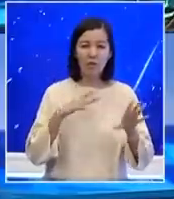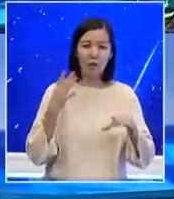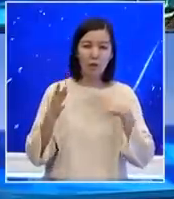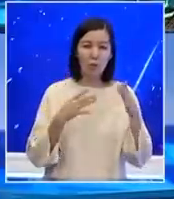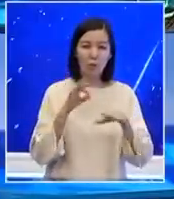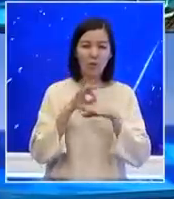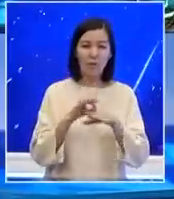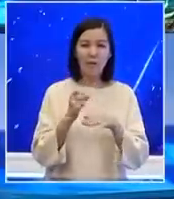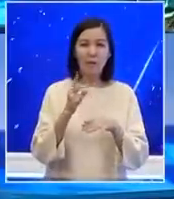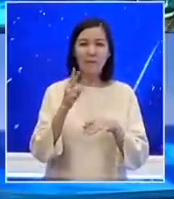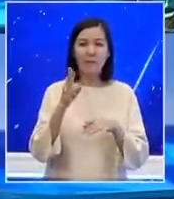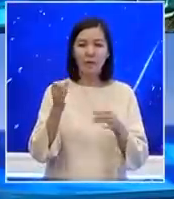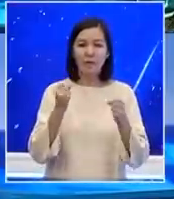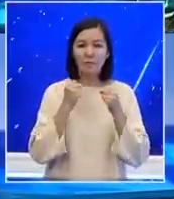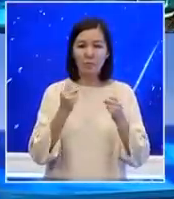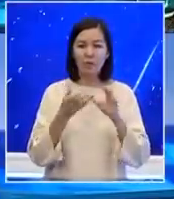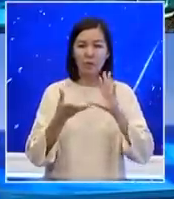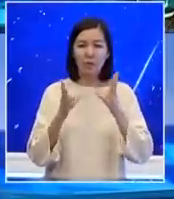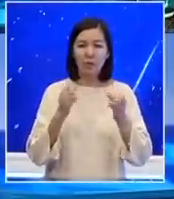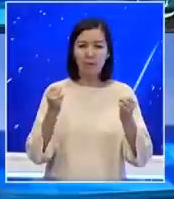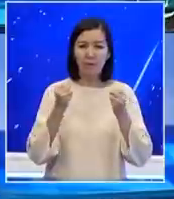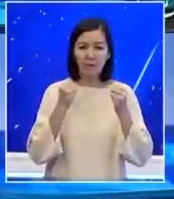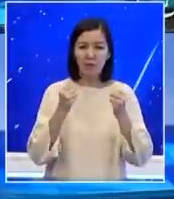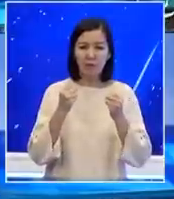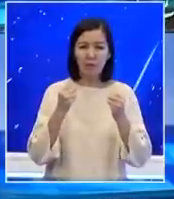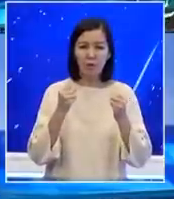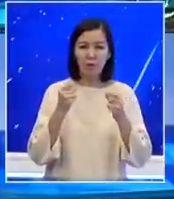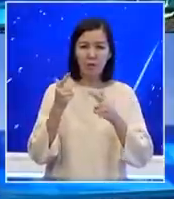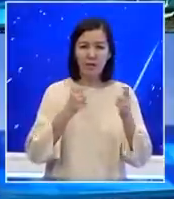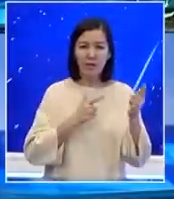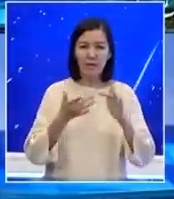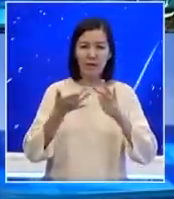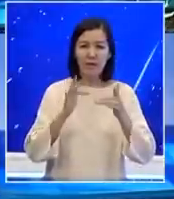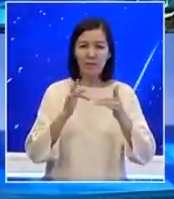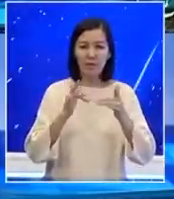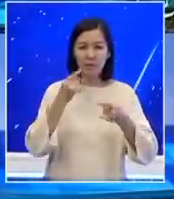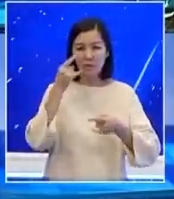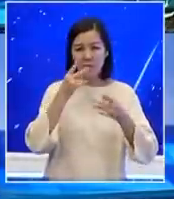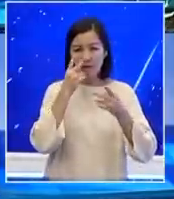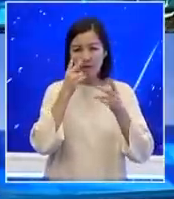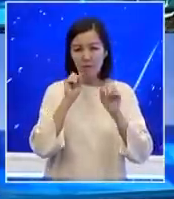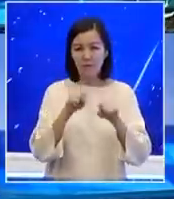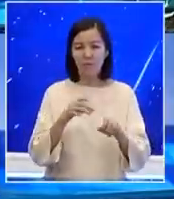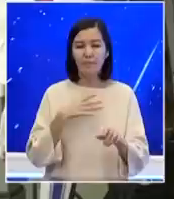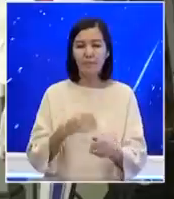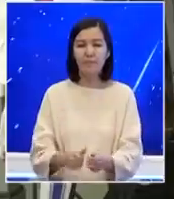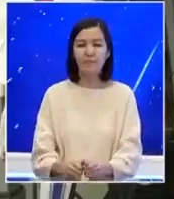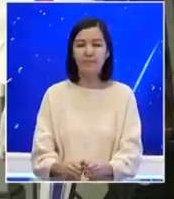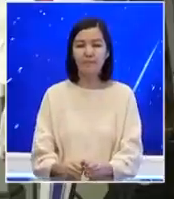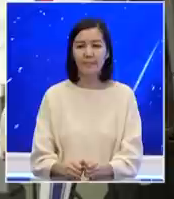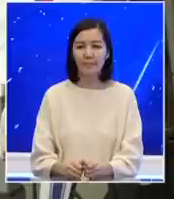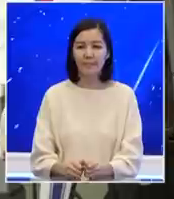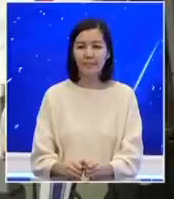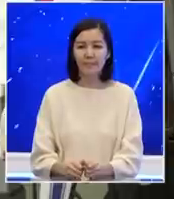облысында бірнеше спорт түрінен жалпы дене шынықтыру даярлығы ғаламтор желісінің тікелей эфирінде ұйымдастырылды.